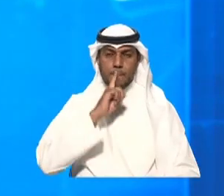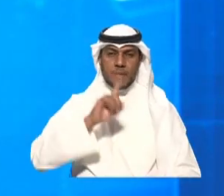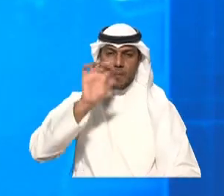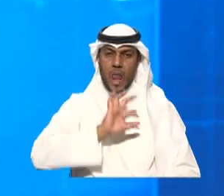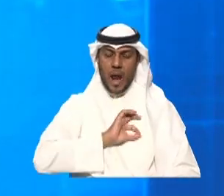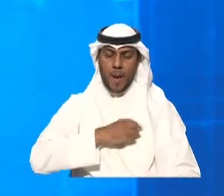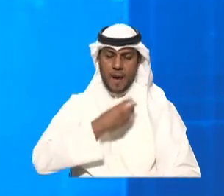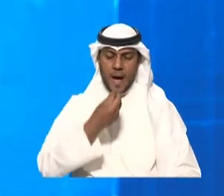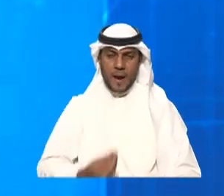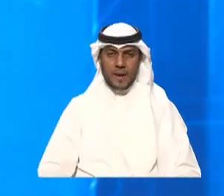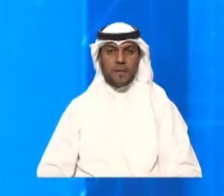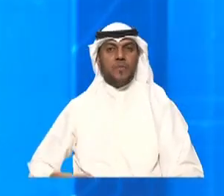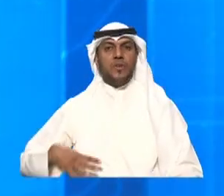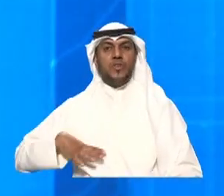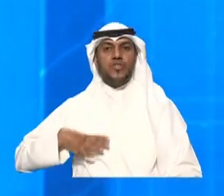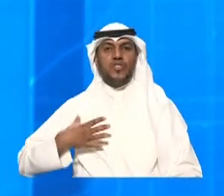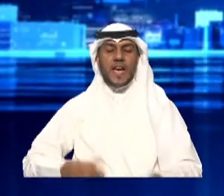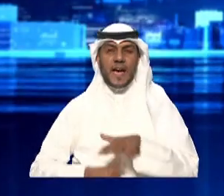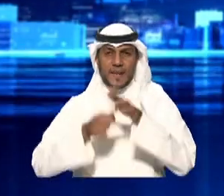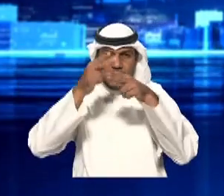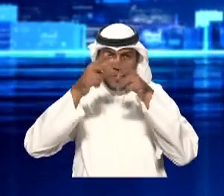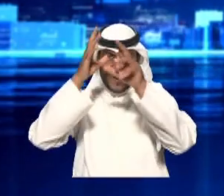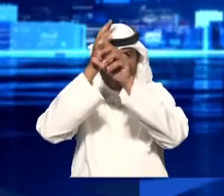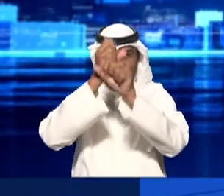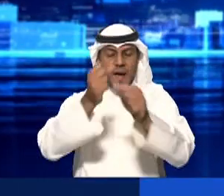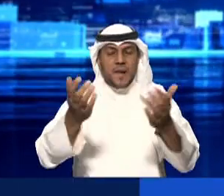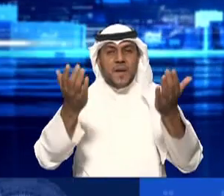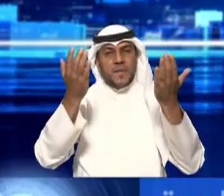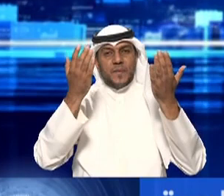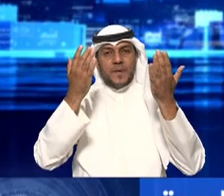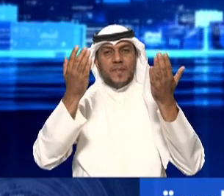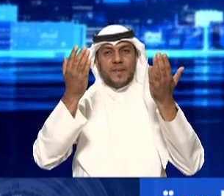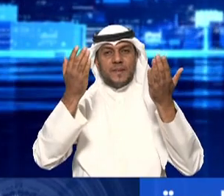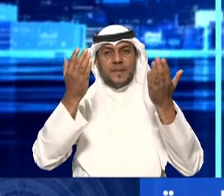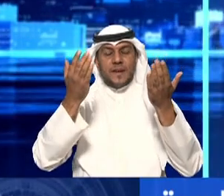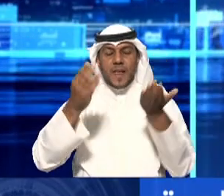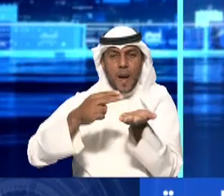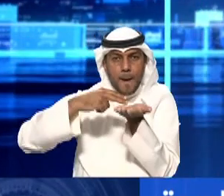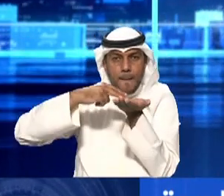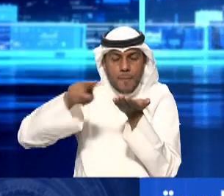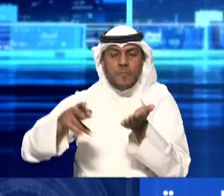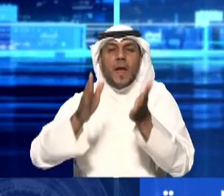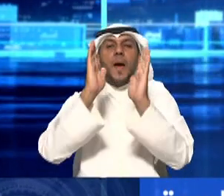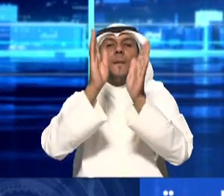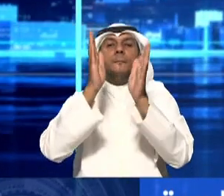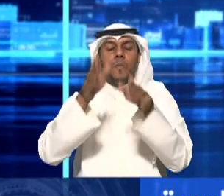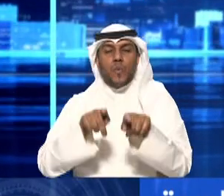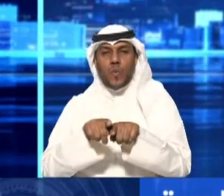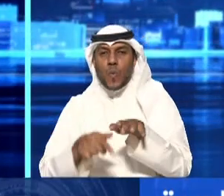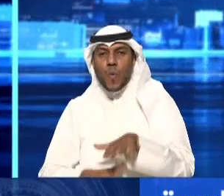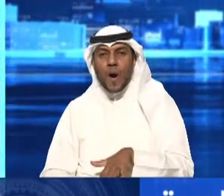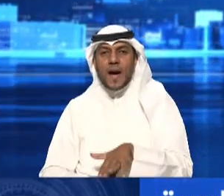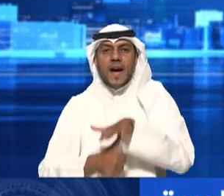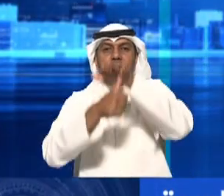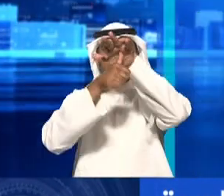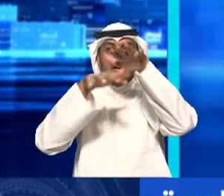بعث حضرته صاحب السمو أمير البلاد الشيخ صباح الأحمد الجابر الصباح حفظه الله ورعاه ببرقية تهنئة إلى أخيه فخامة الرئيس